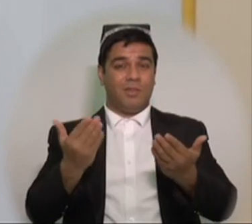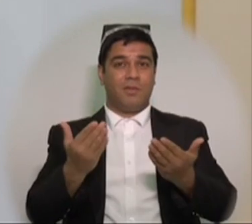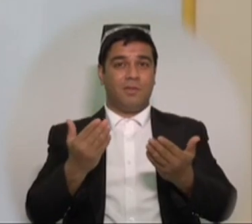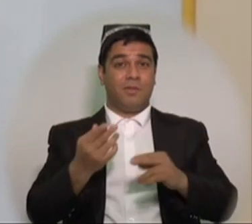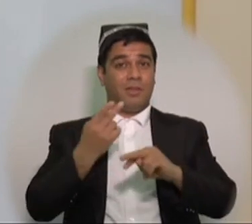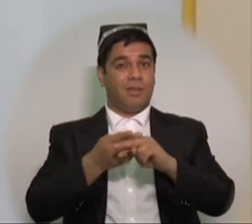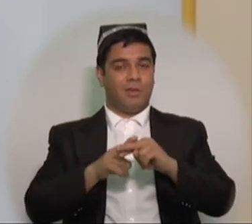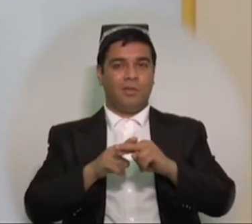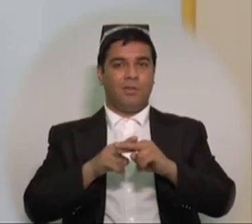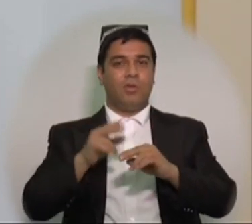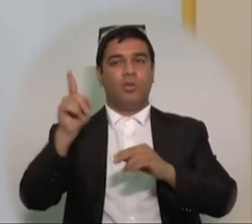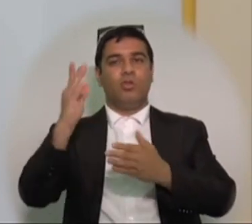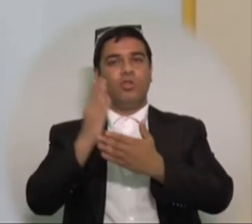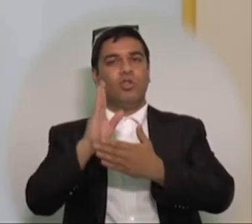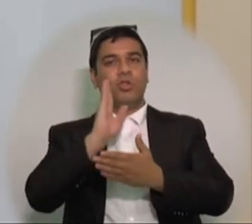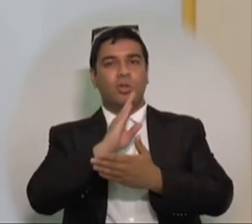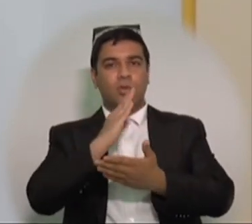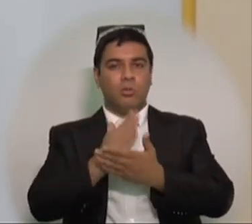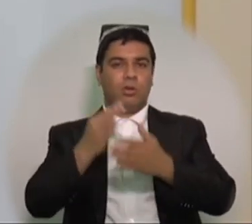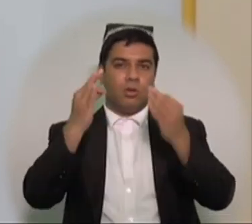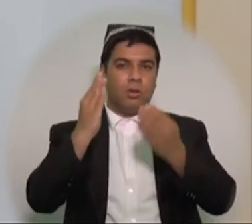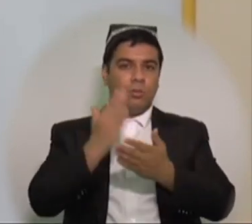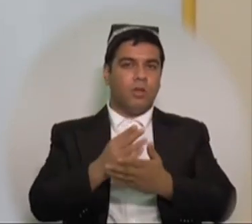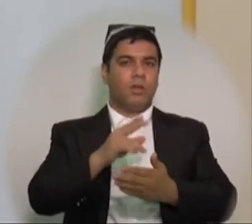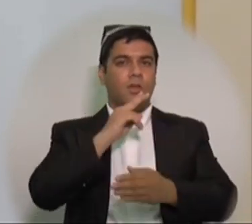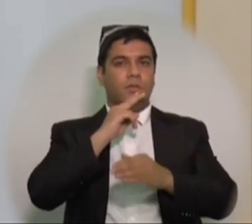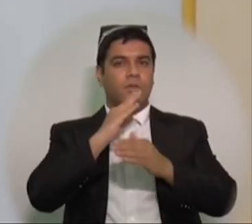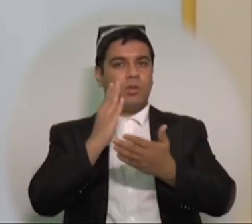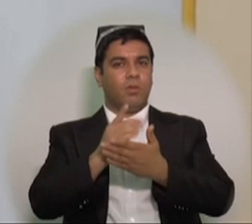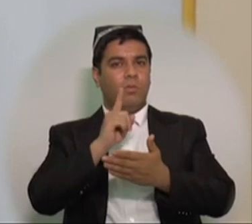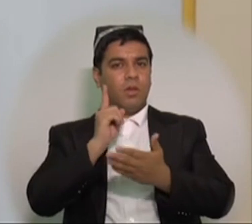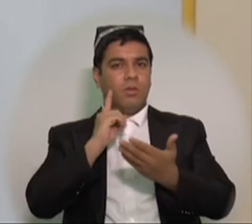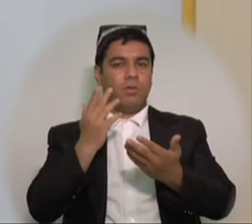kılıp. Bu ahli ayalı vardır, kelin kette vardır, kızlar vardır.